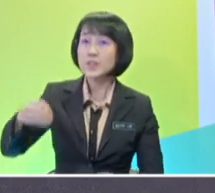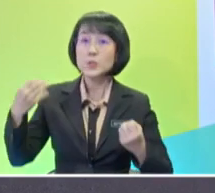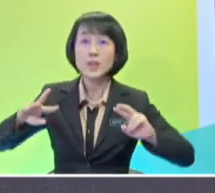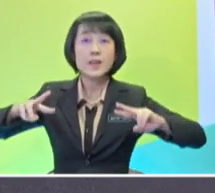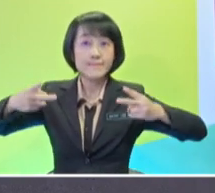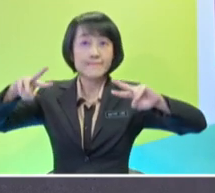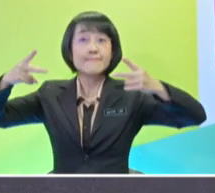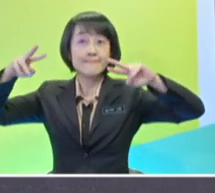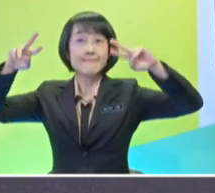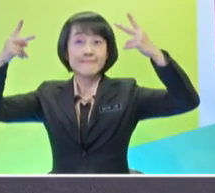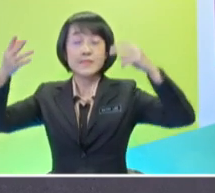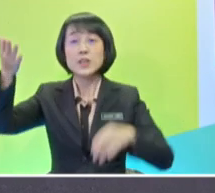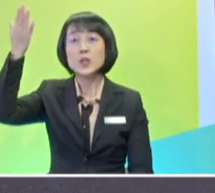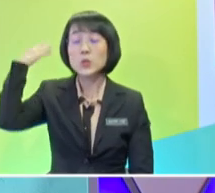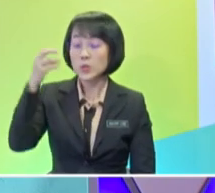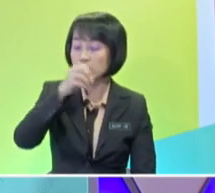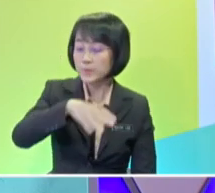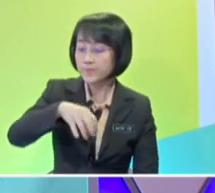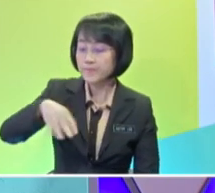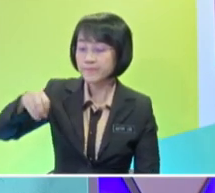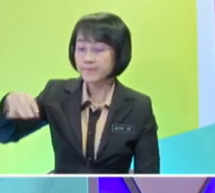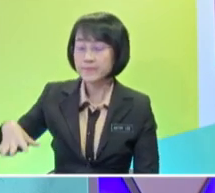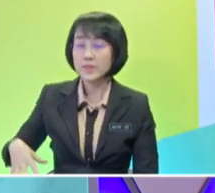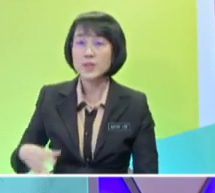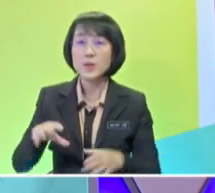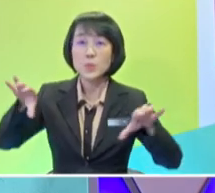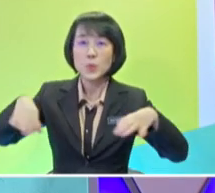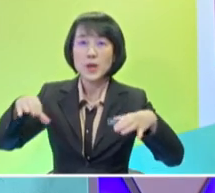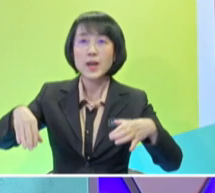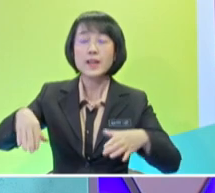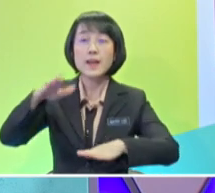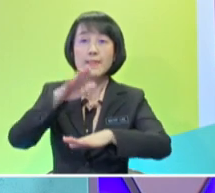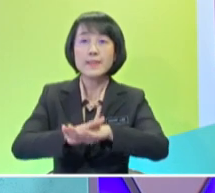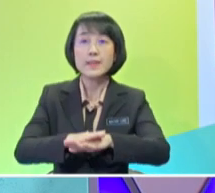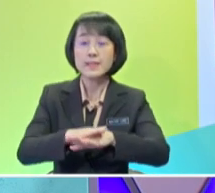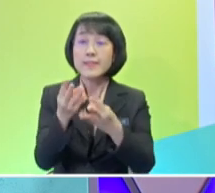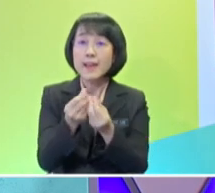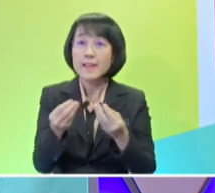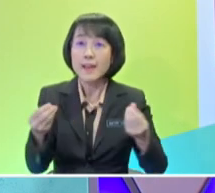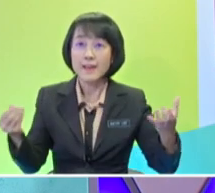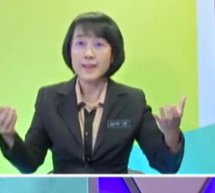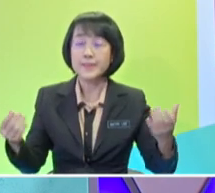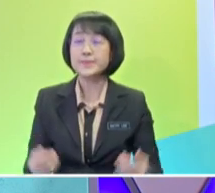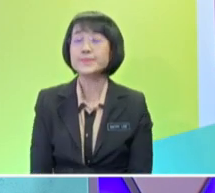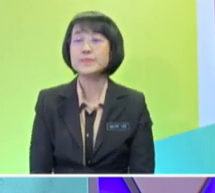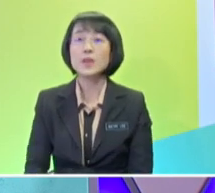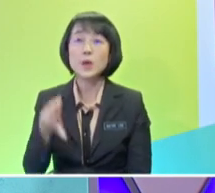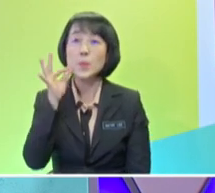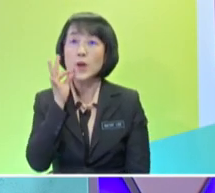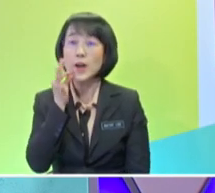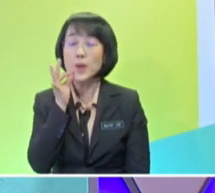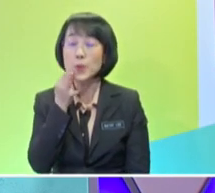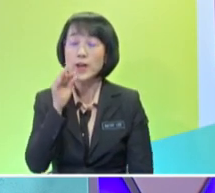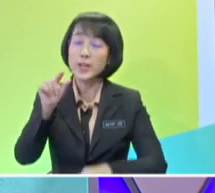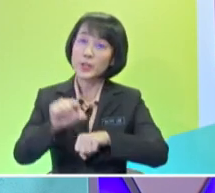kalau dulu Congkak nih hanya dibuat di atas tanah yang mandi dilubangkan saja di atas tanah dan buah-buah yang